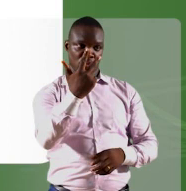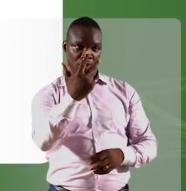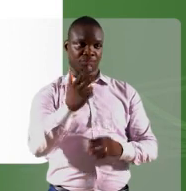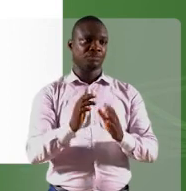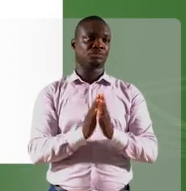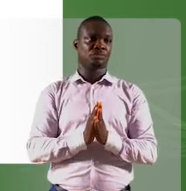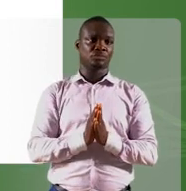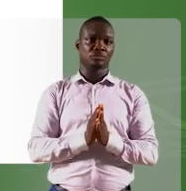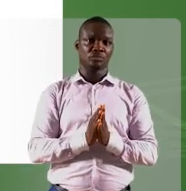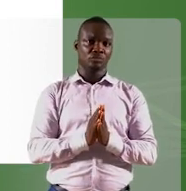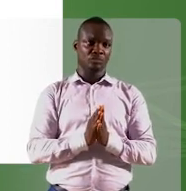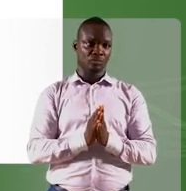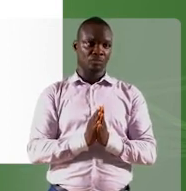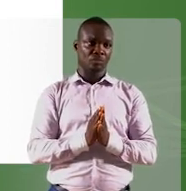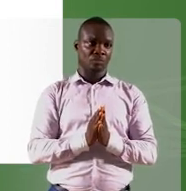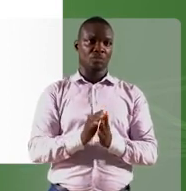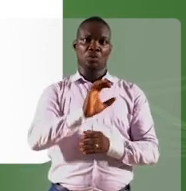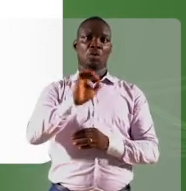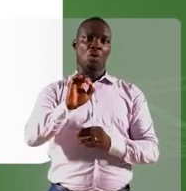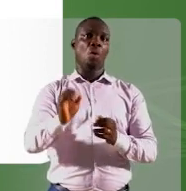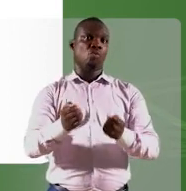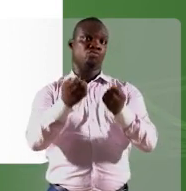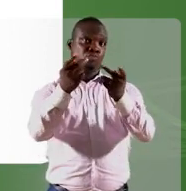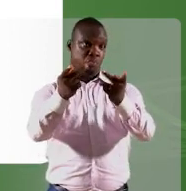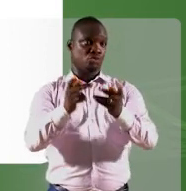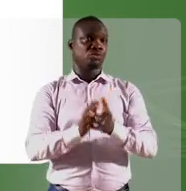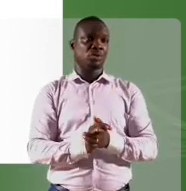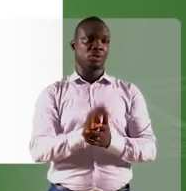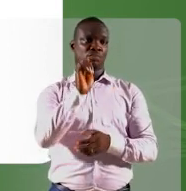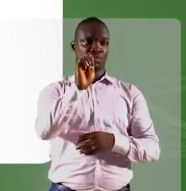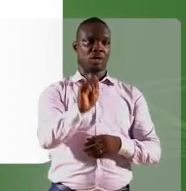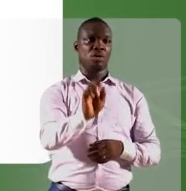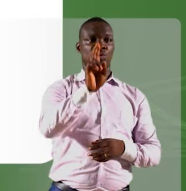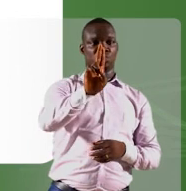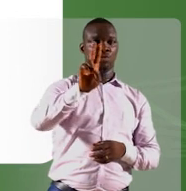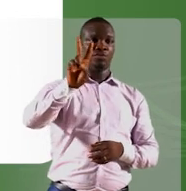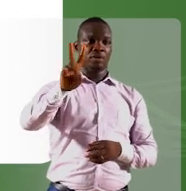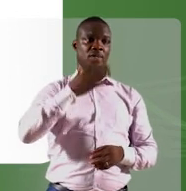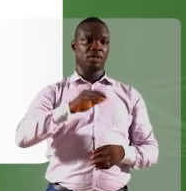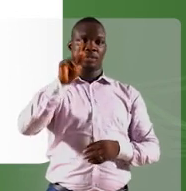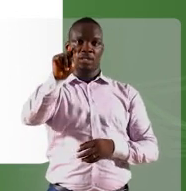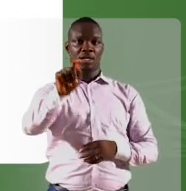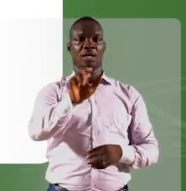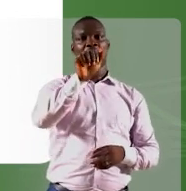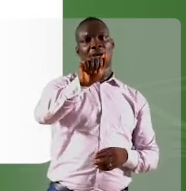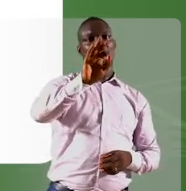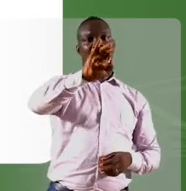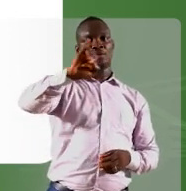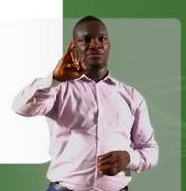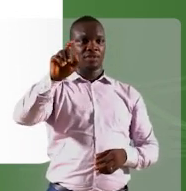3. On donne les points U, V et T d'affixes